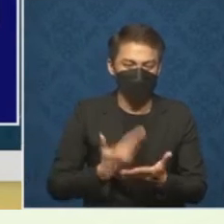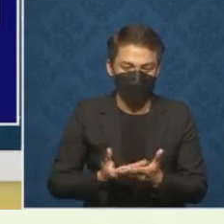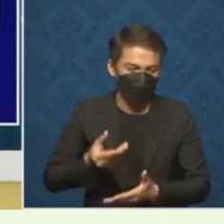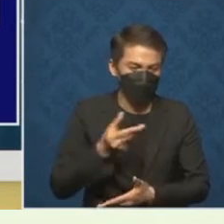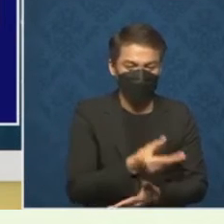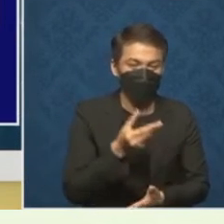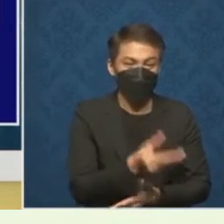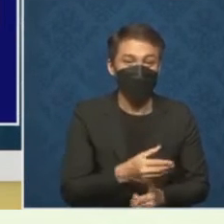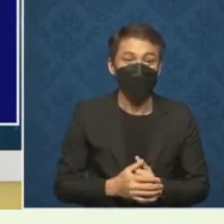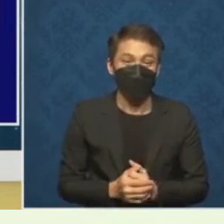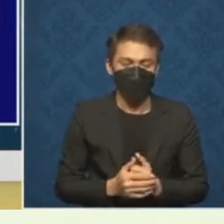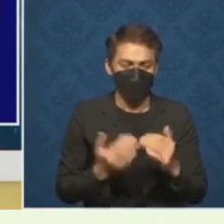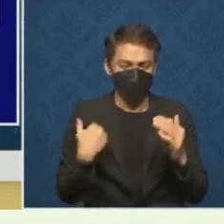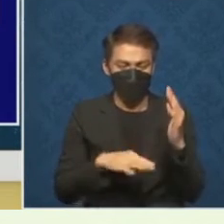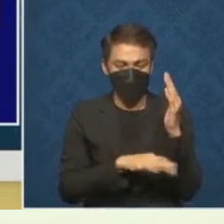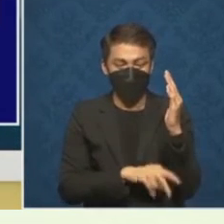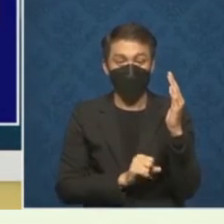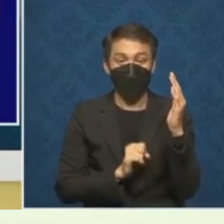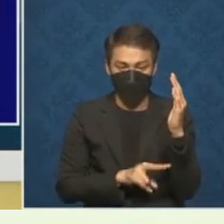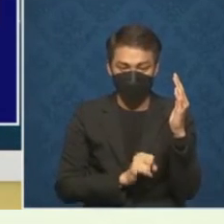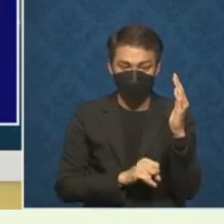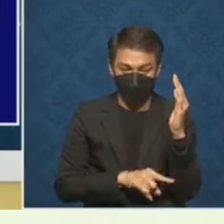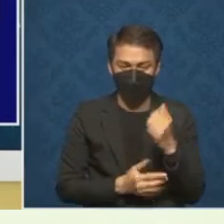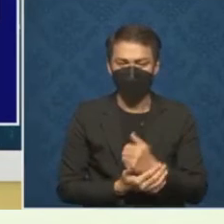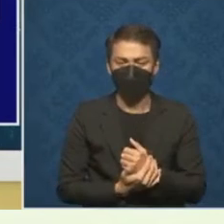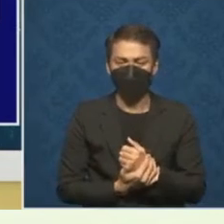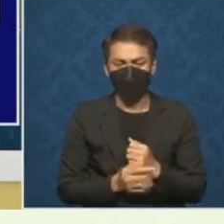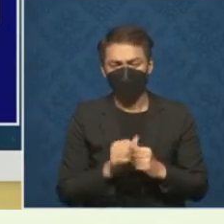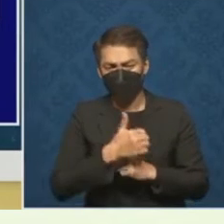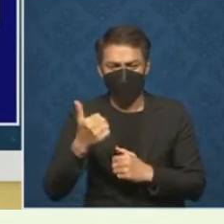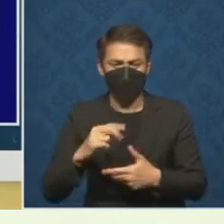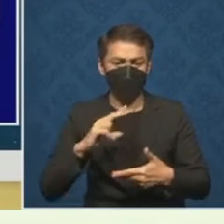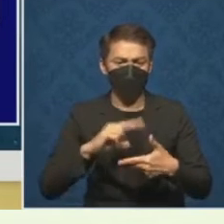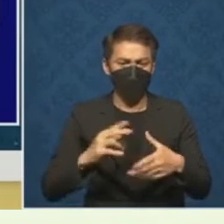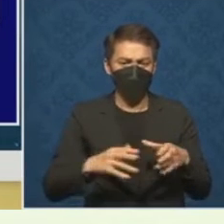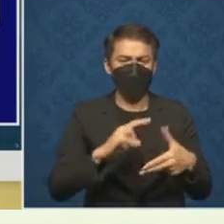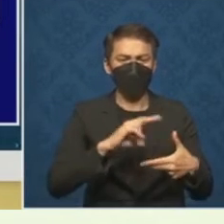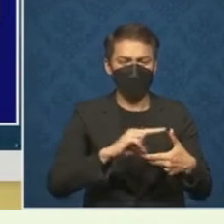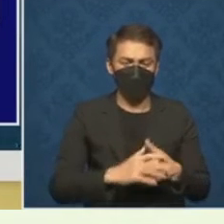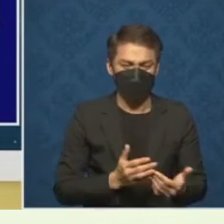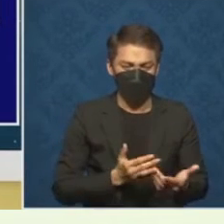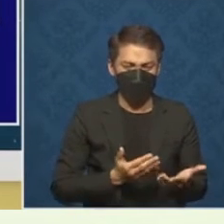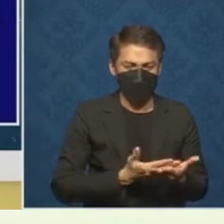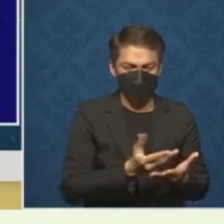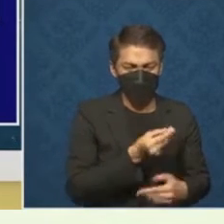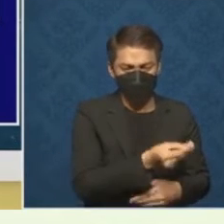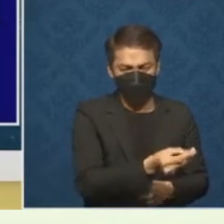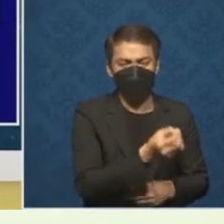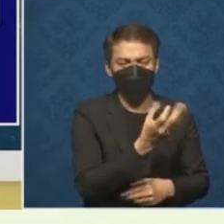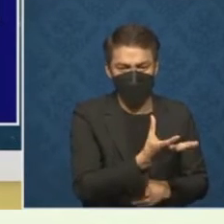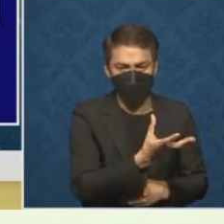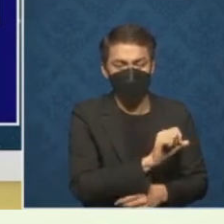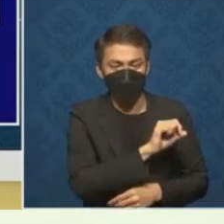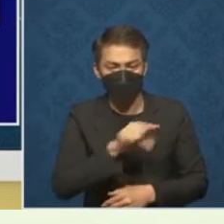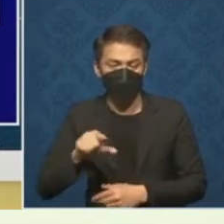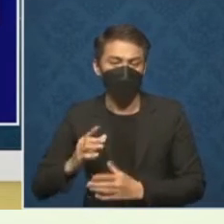ที่อื่นๆที่พรรคประชารัฐซื้อก็ซื้อเก่งกว่าประชาธิปัตย์ถึงได้เป็นผู้แทนนะครับครับ